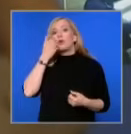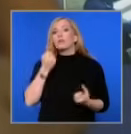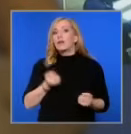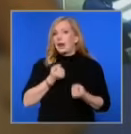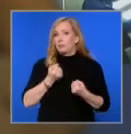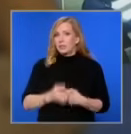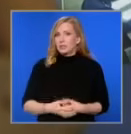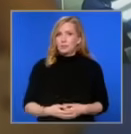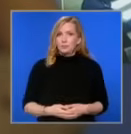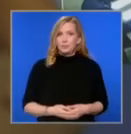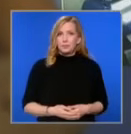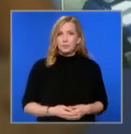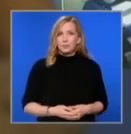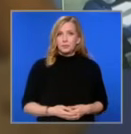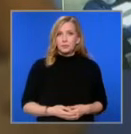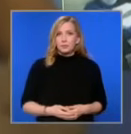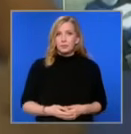проявите си?